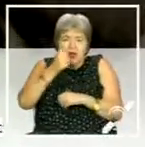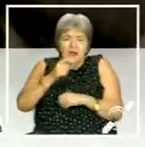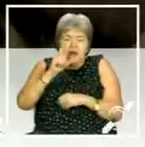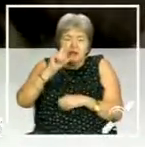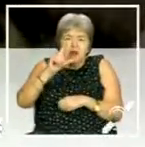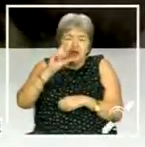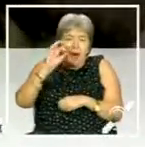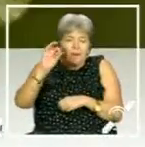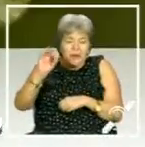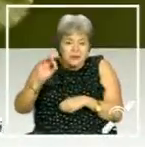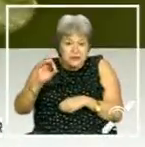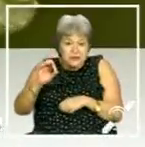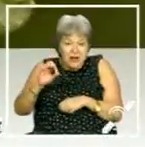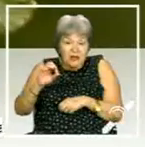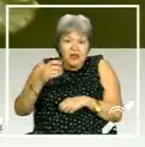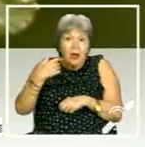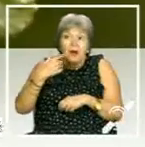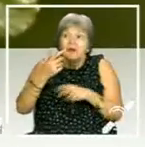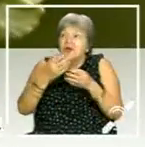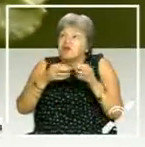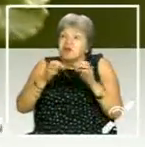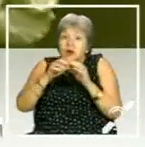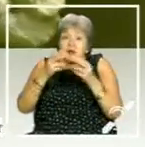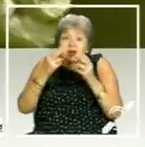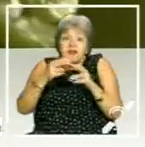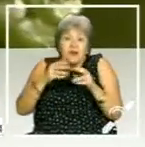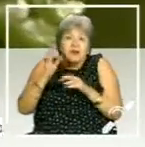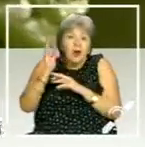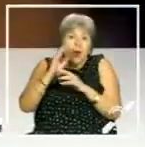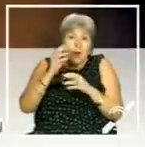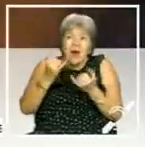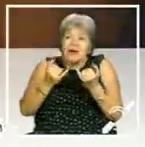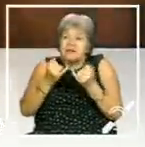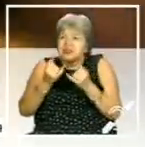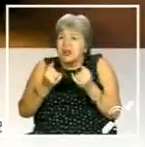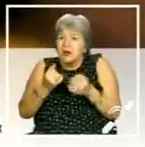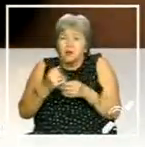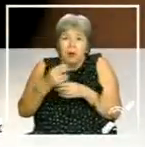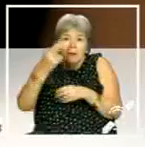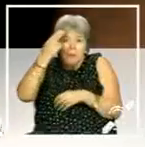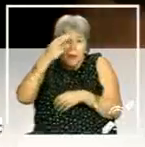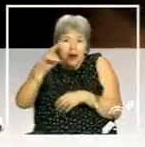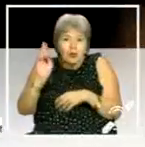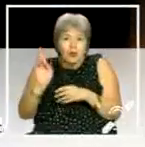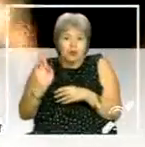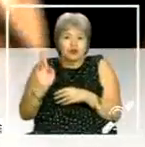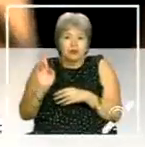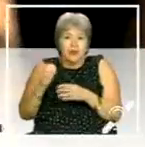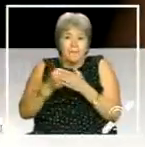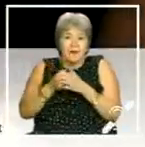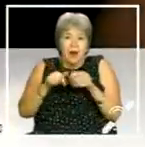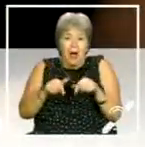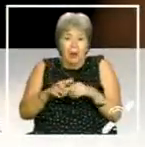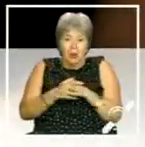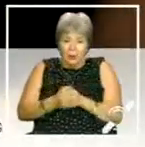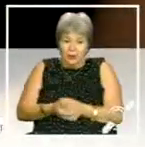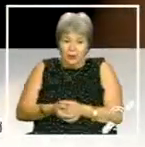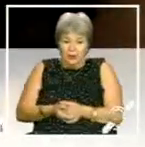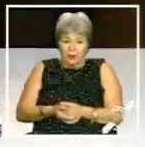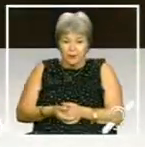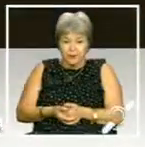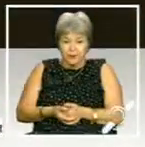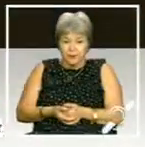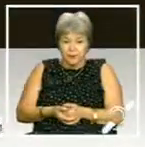de specii trăiesc aici în Mabu, multe dintre ele complet necunoscute până acum. It was like 4 meters up in a small